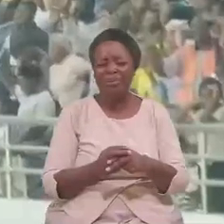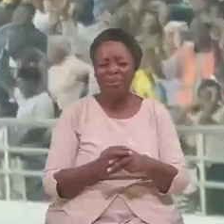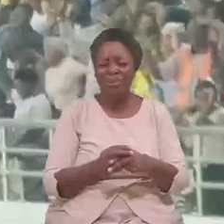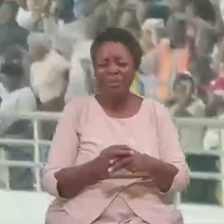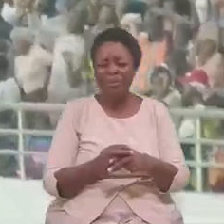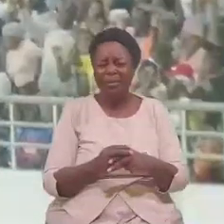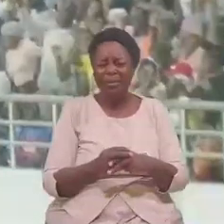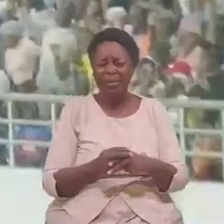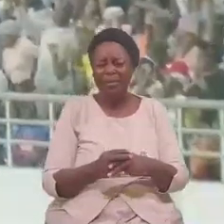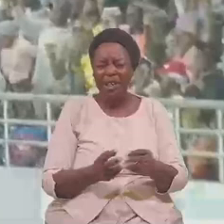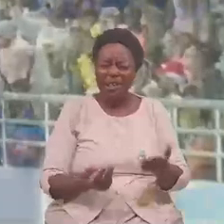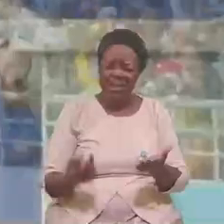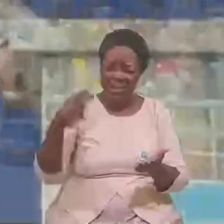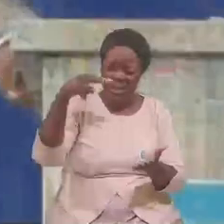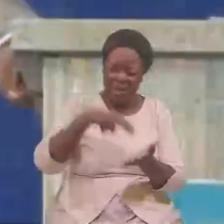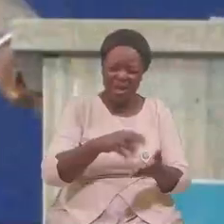Levez-vous et marchez.